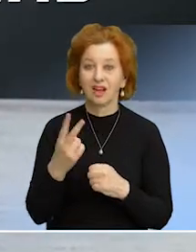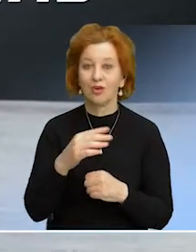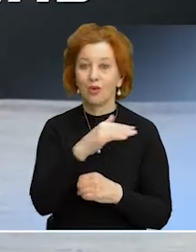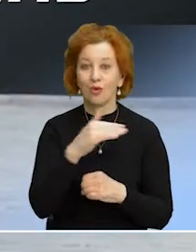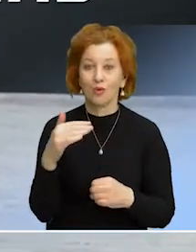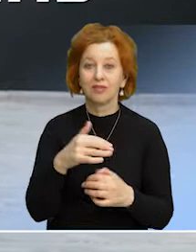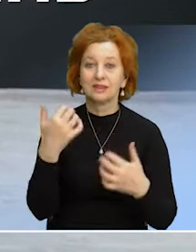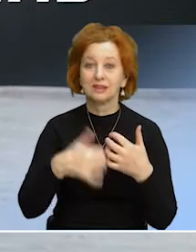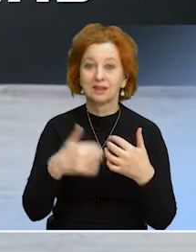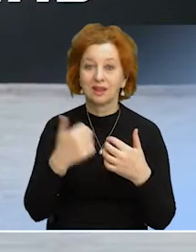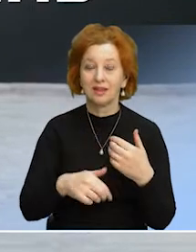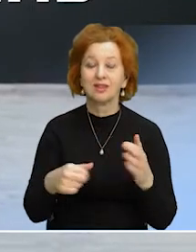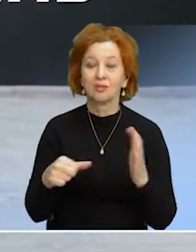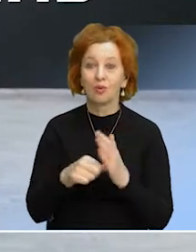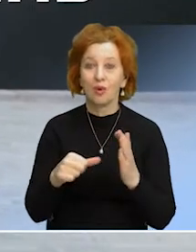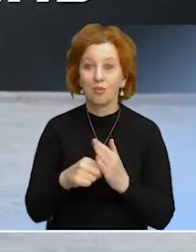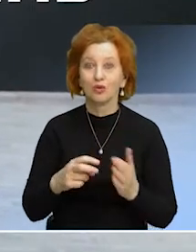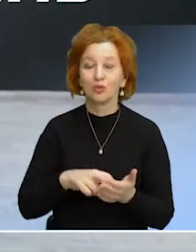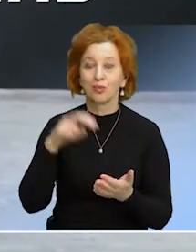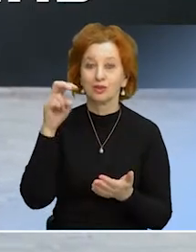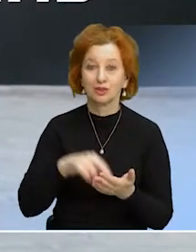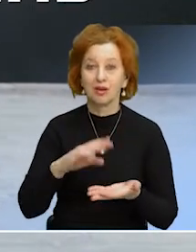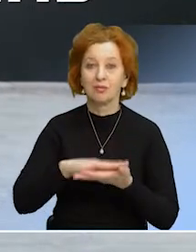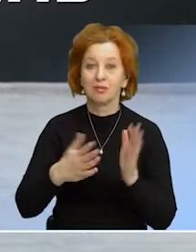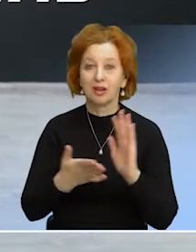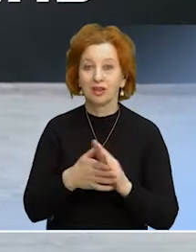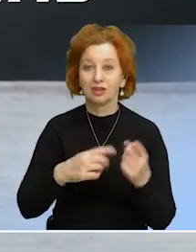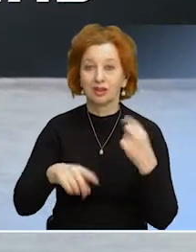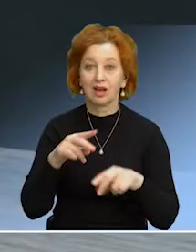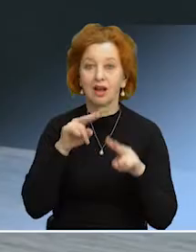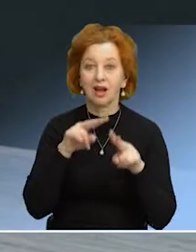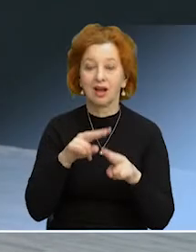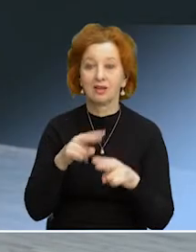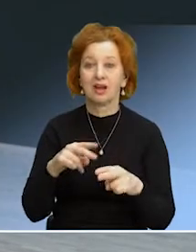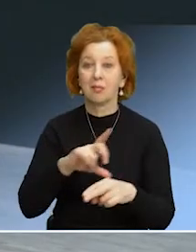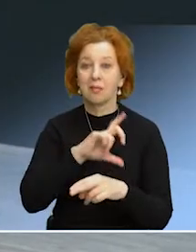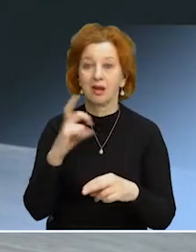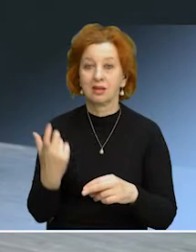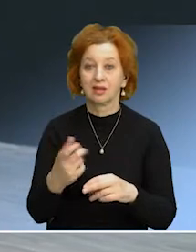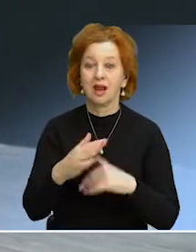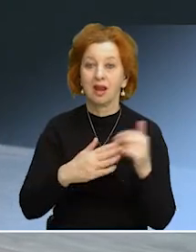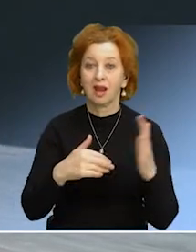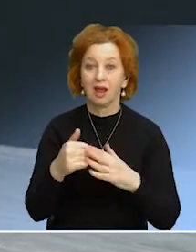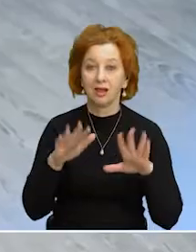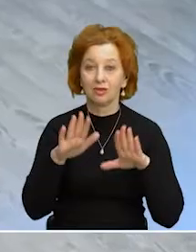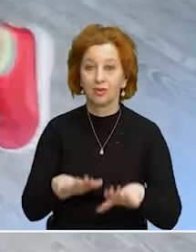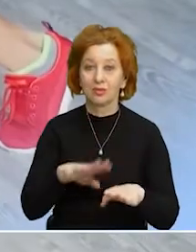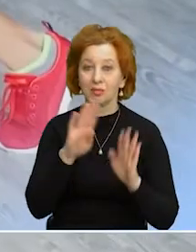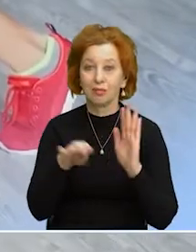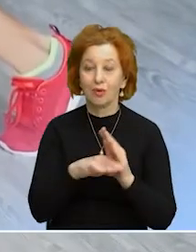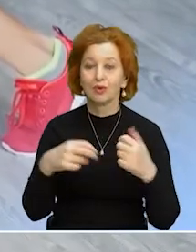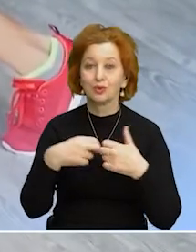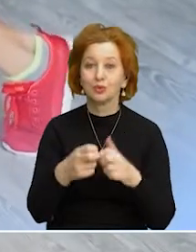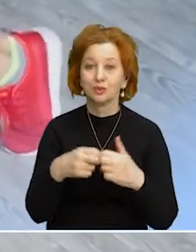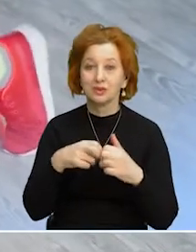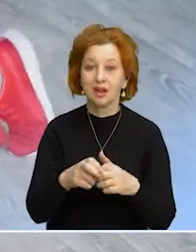Второй уровень – средний. С помощью прыжка примите положение планки. Контролируйте поясницу и положение ладоней под плечевыми